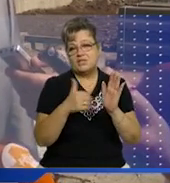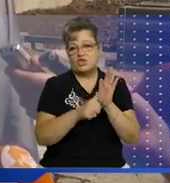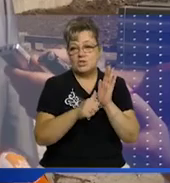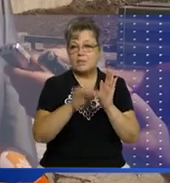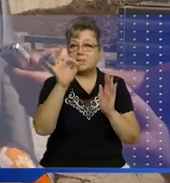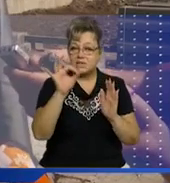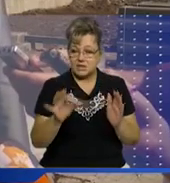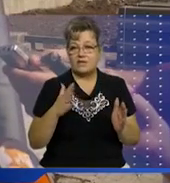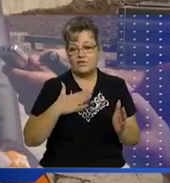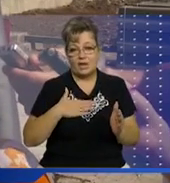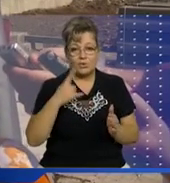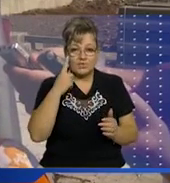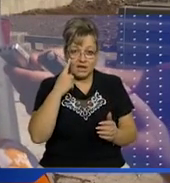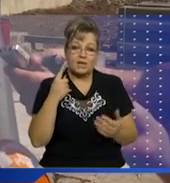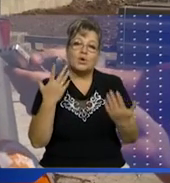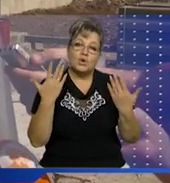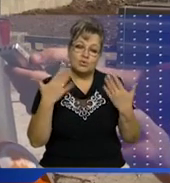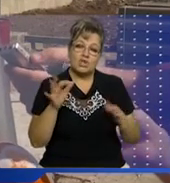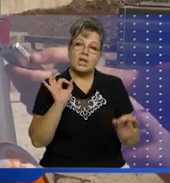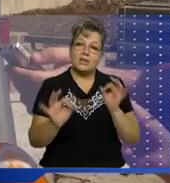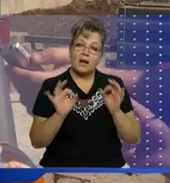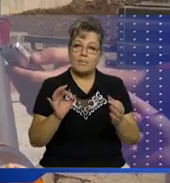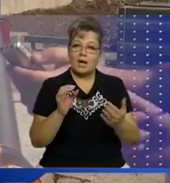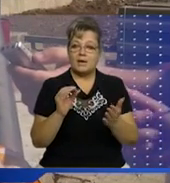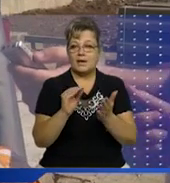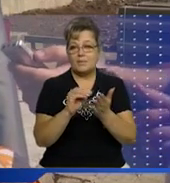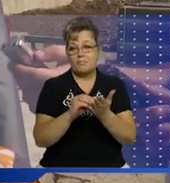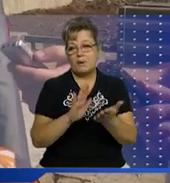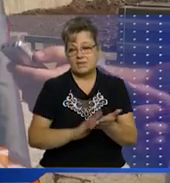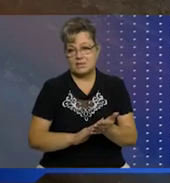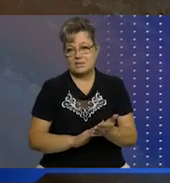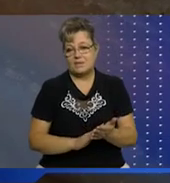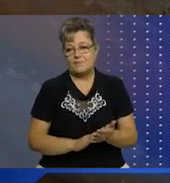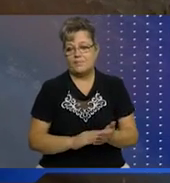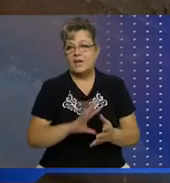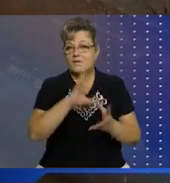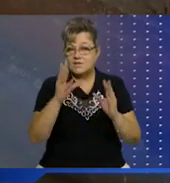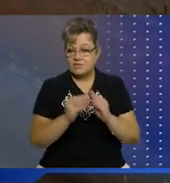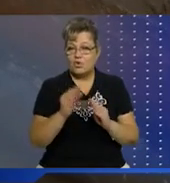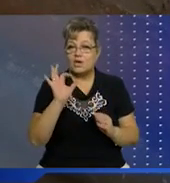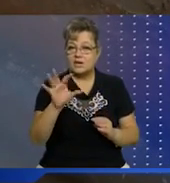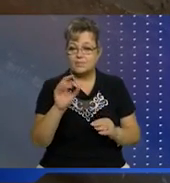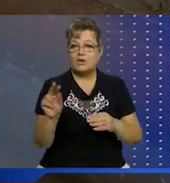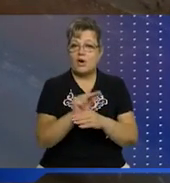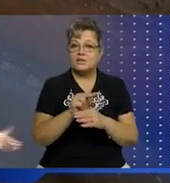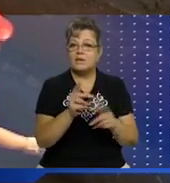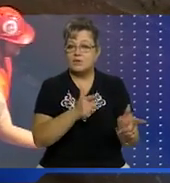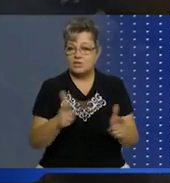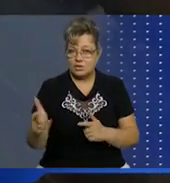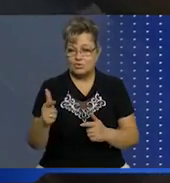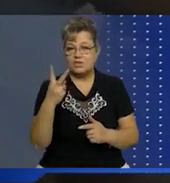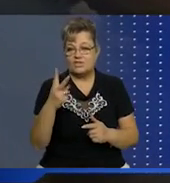поэтому 50-60%, на мой взгляд, это вполне нормальные показатели. Всего к октябрю городские